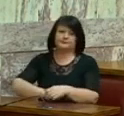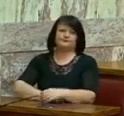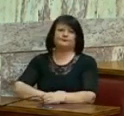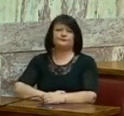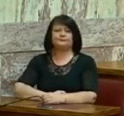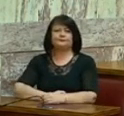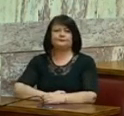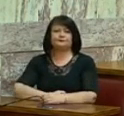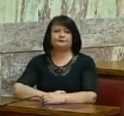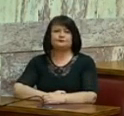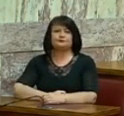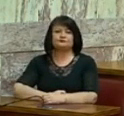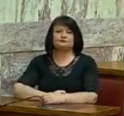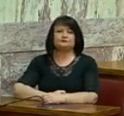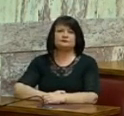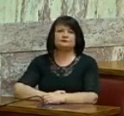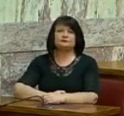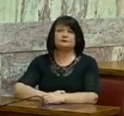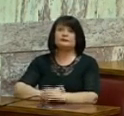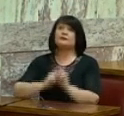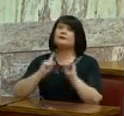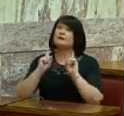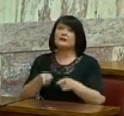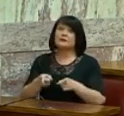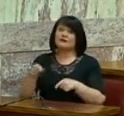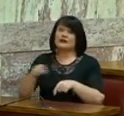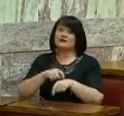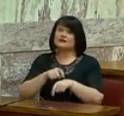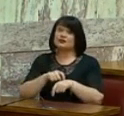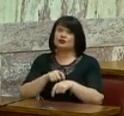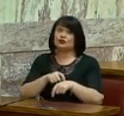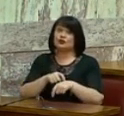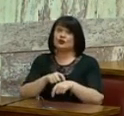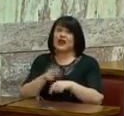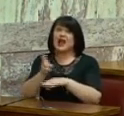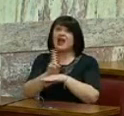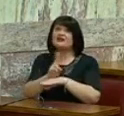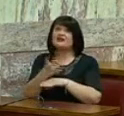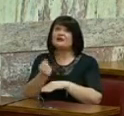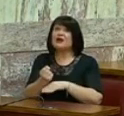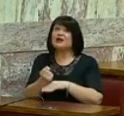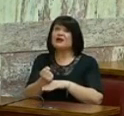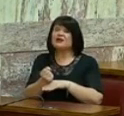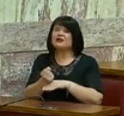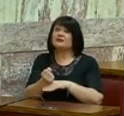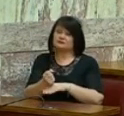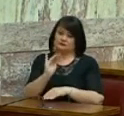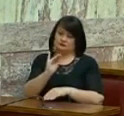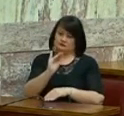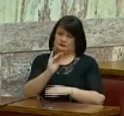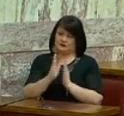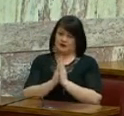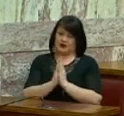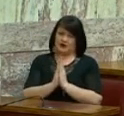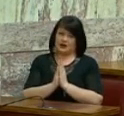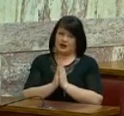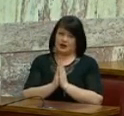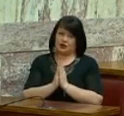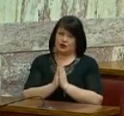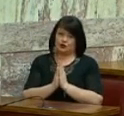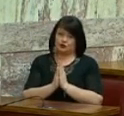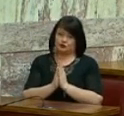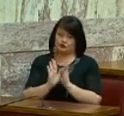Δεν συμμετέχετε, με συγχωρείτε, δεν το αποφασίσατε όμως τώρα. Υπάρχει έγγραφο. Κύριε Πρόεδρε, κύριε